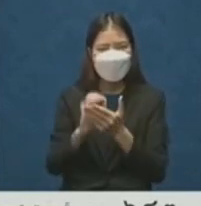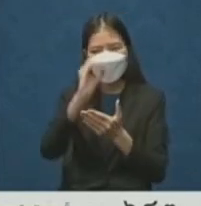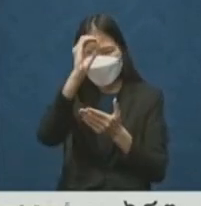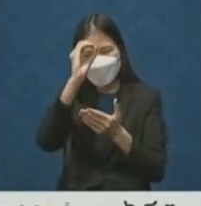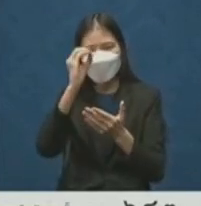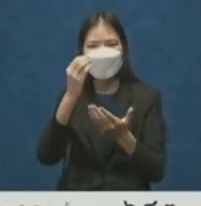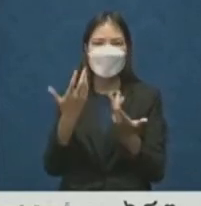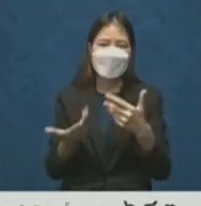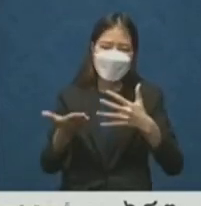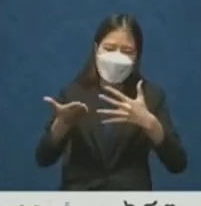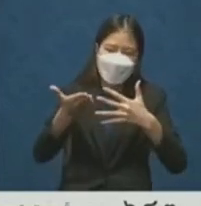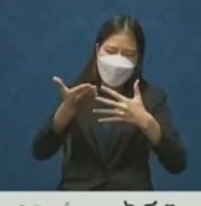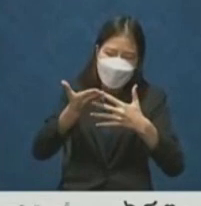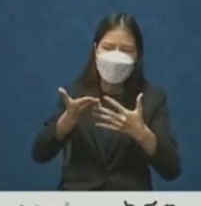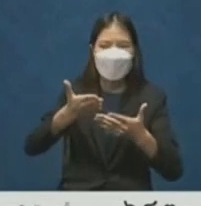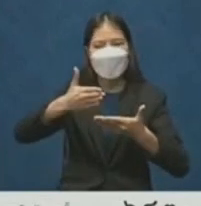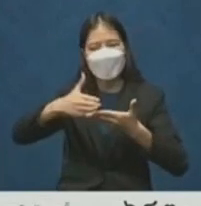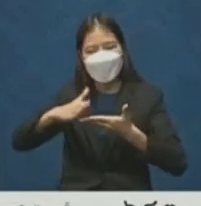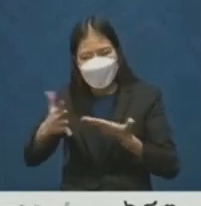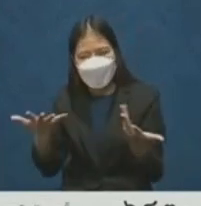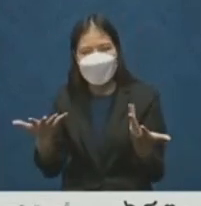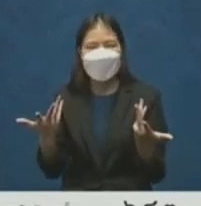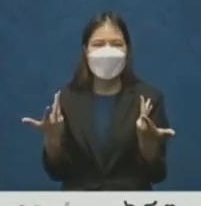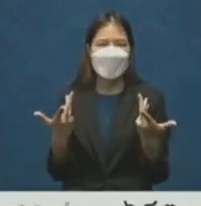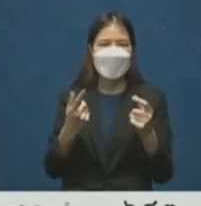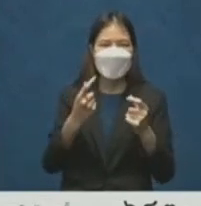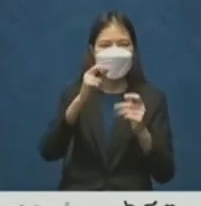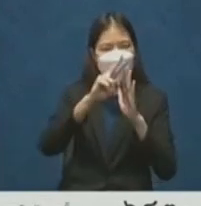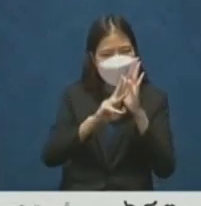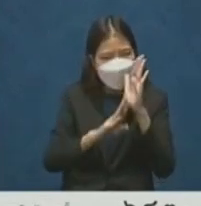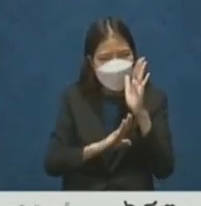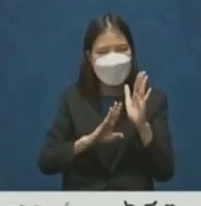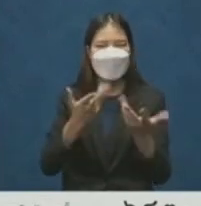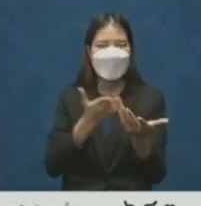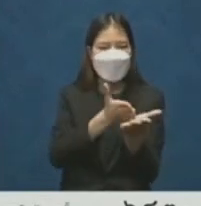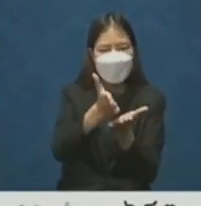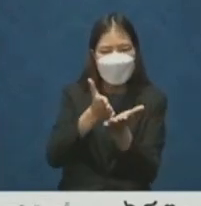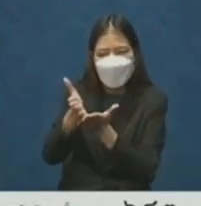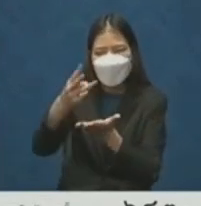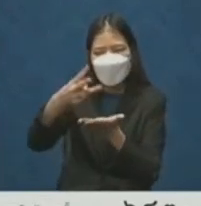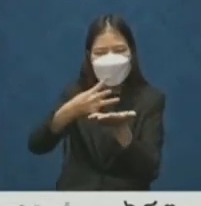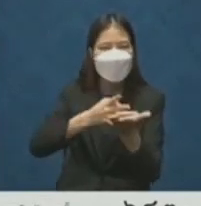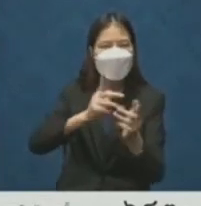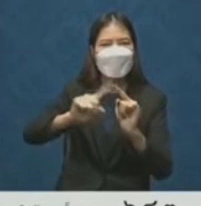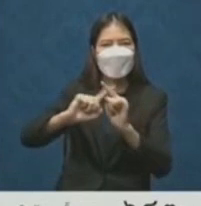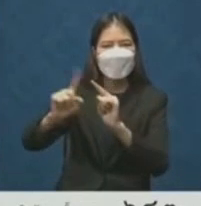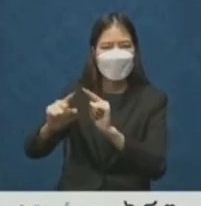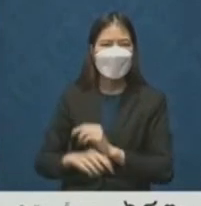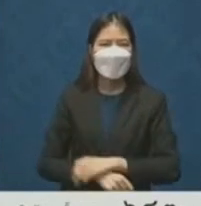พราะการศึกษาก็มีหลายระดับหลายประเภทหลายรูปแบบและก็หลายแขนงวิชาก็ค